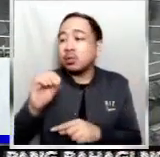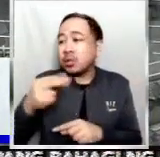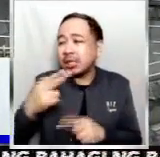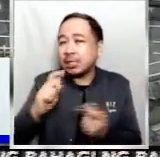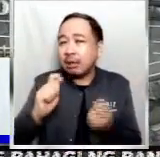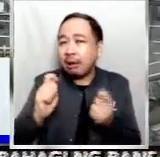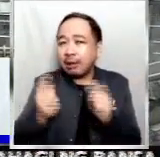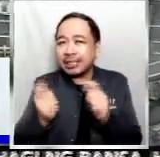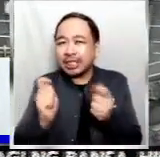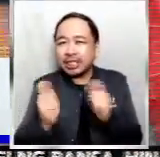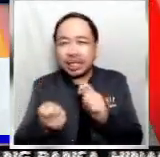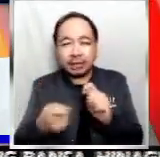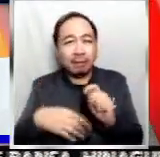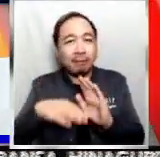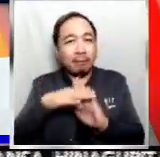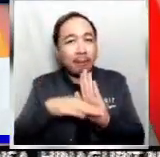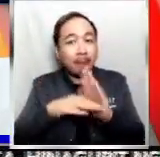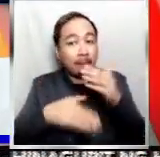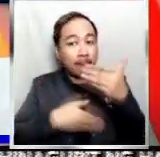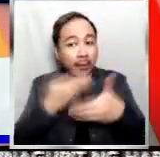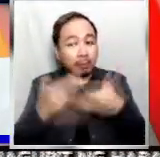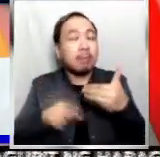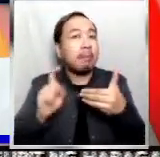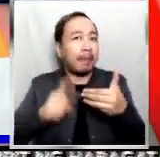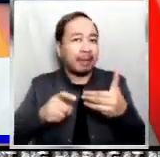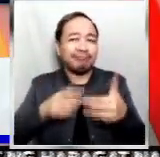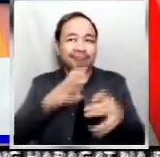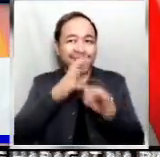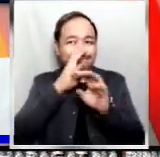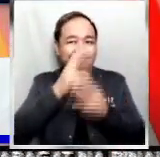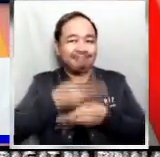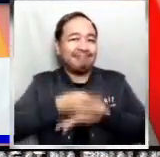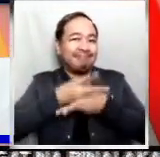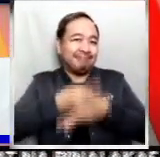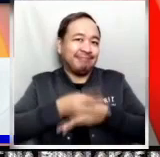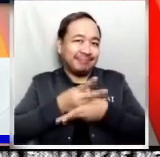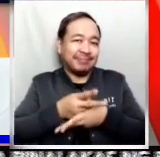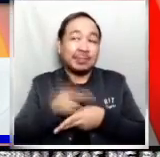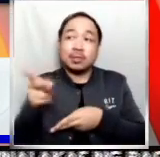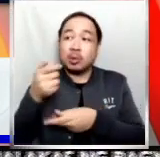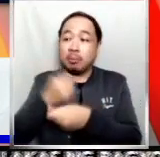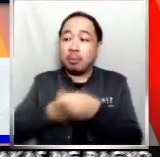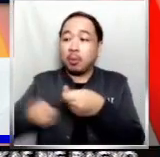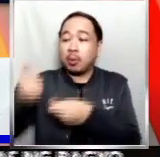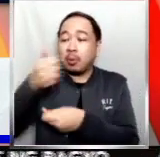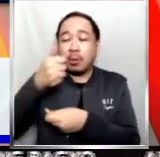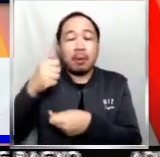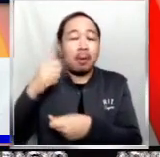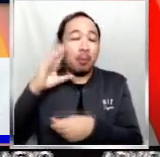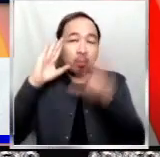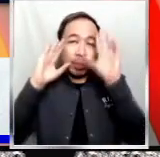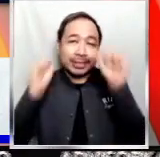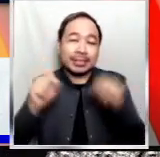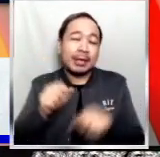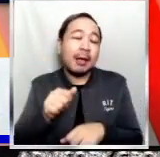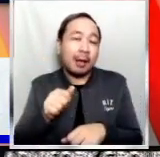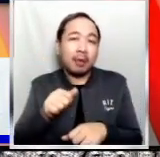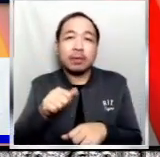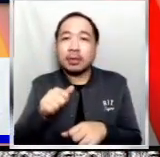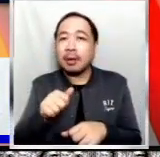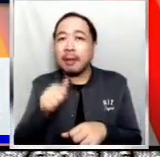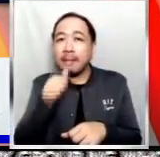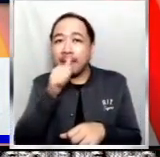pag-iingat para ligtas ang lahat. Para kay Dr. Jose De Grano, Pangulo ng Private Hospitals Association o PHAPI, mas mabuti